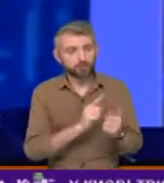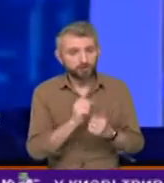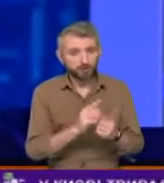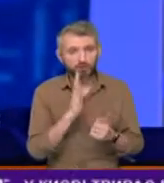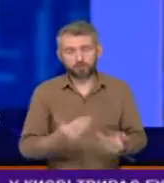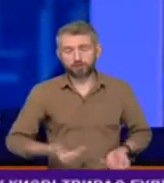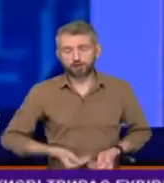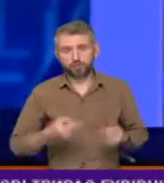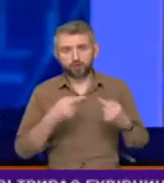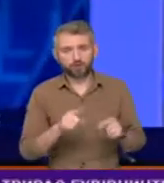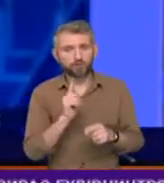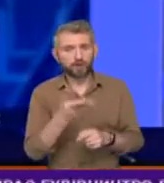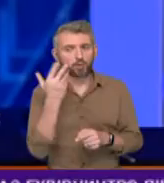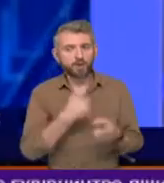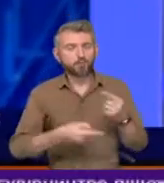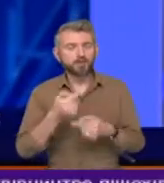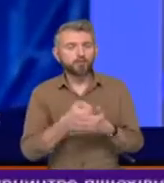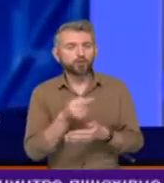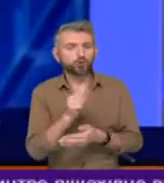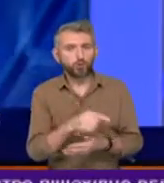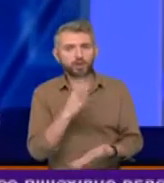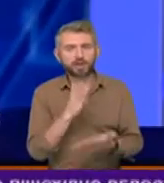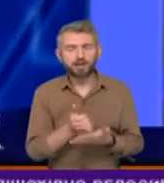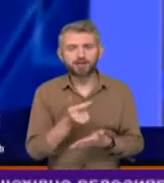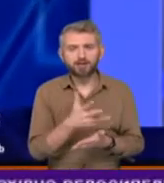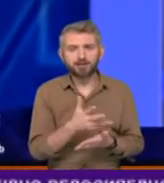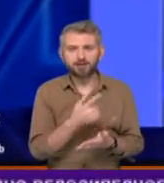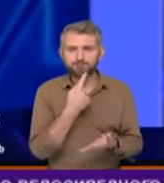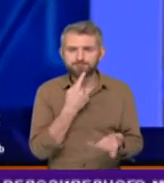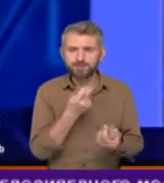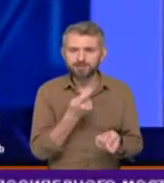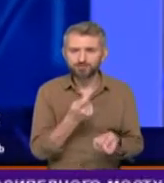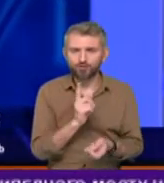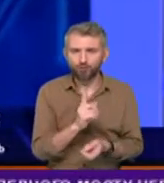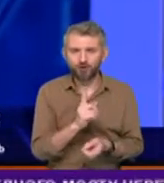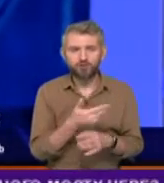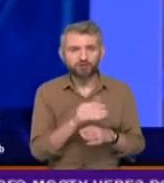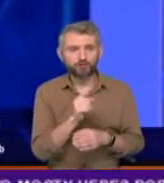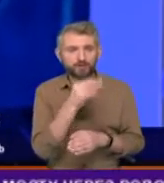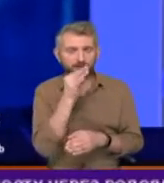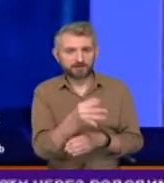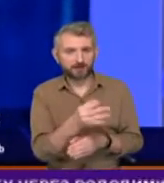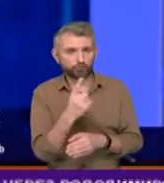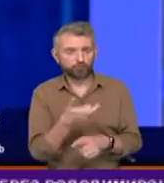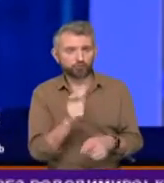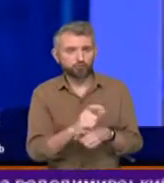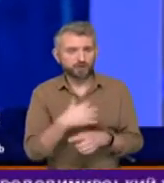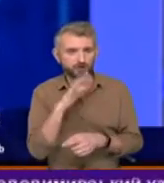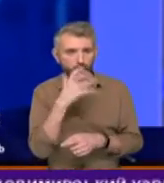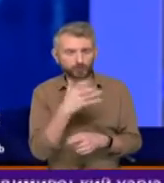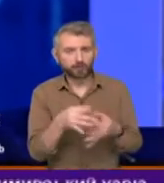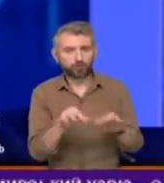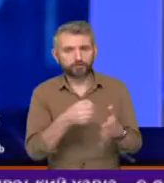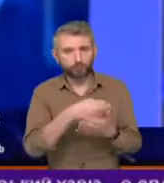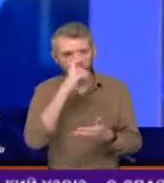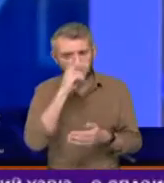жити по-іншому. Але, коли ми вертаємося до цього, є кілька пересторог, і частину ви згадали, одну з них дуже серйозно, це, зокрема, доступ до